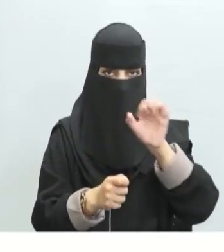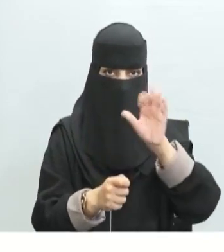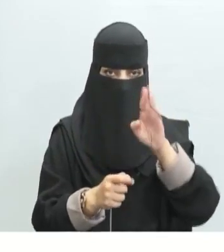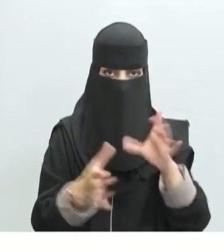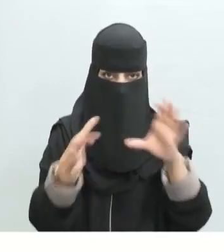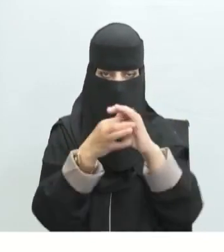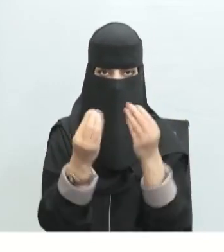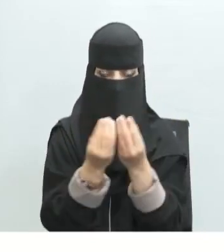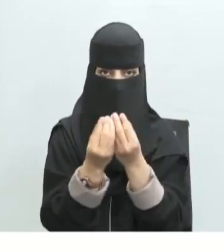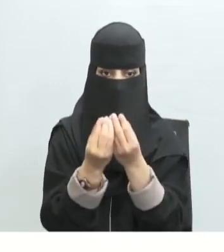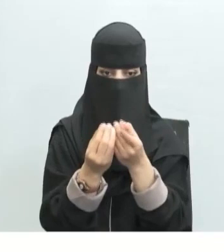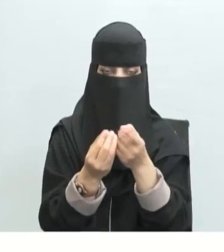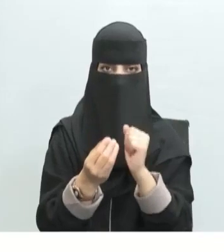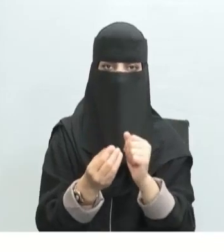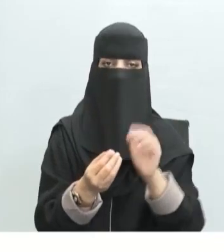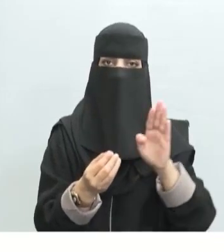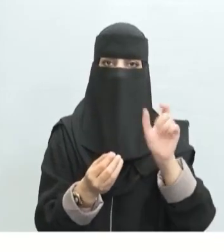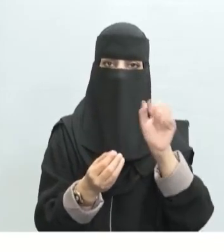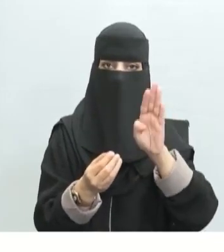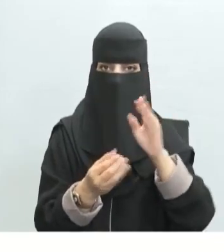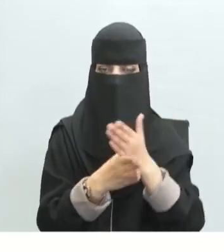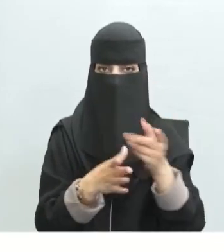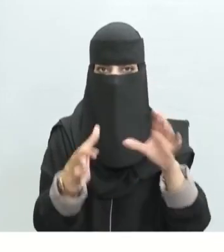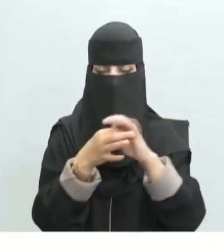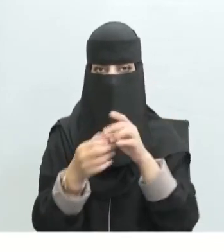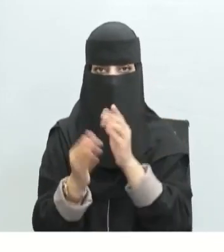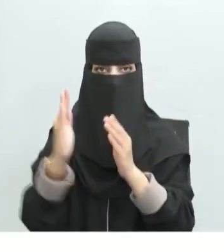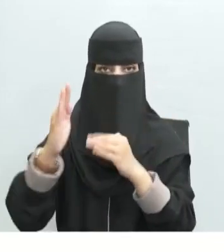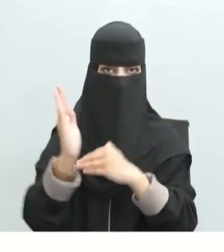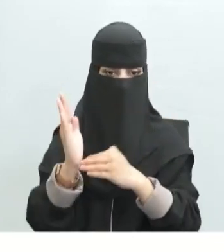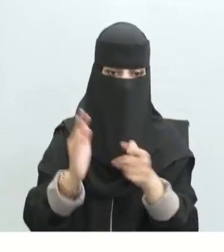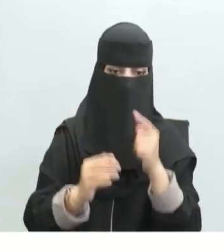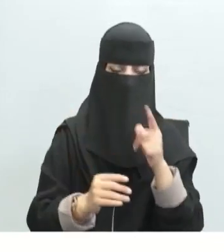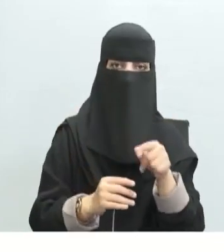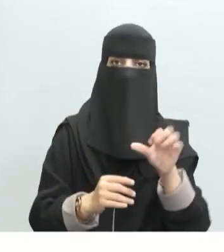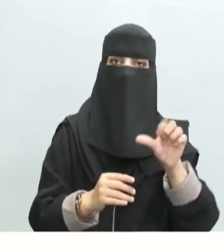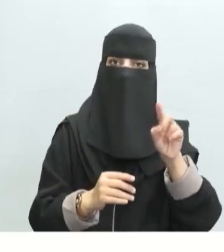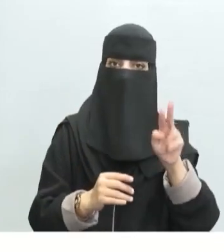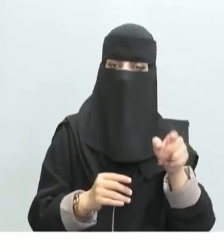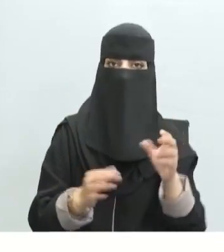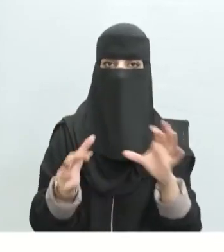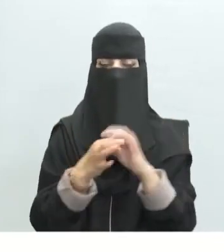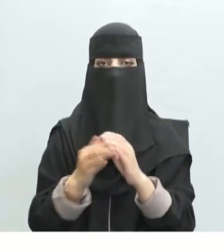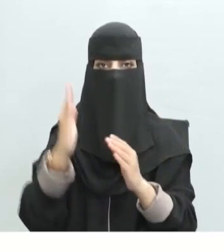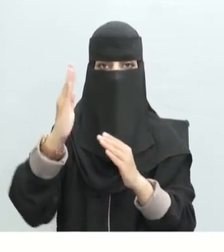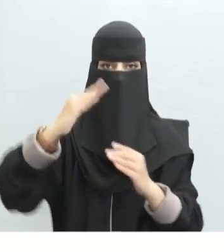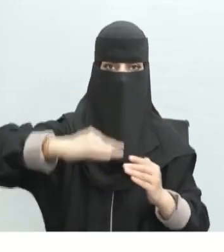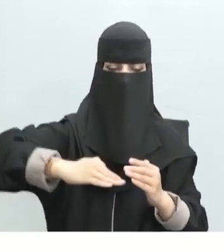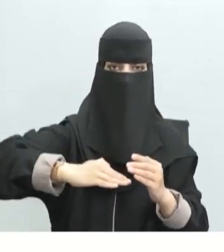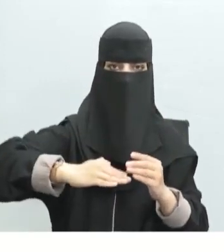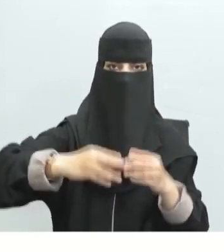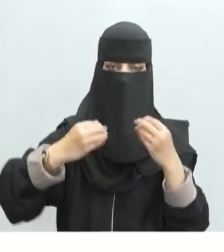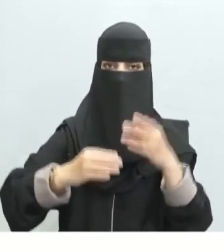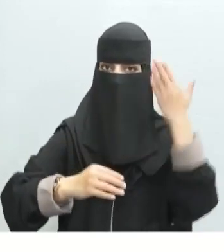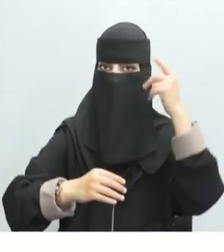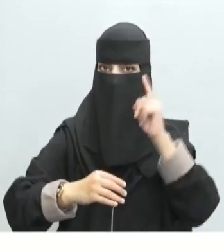الوتر والمقابل والسيك تربط لي بين الوتر والمجاور والكوت بين المجاور والمقابل ما تضيع ه